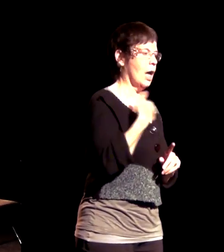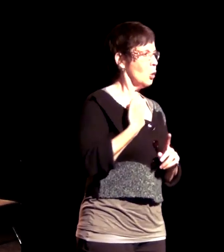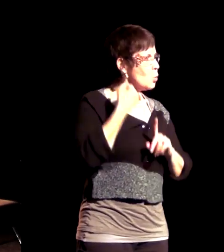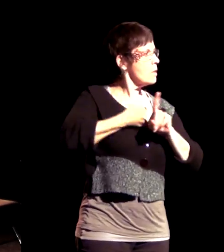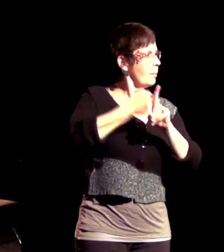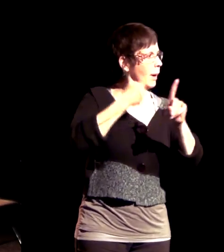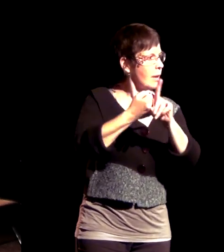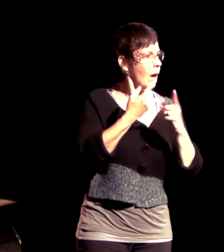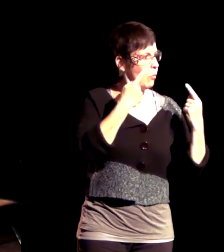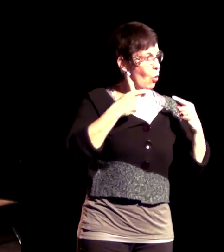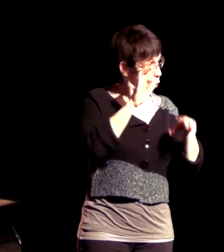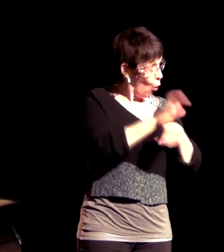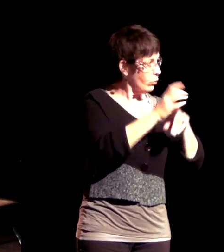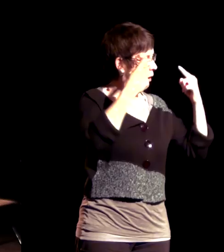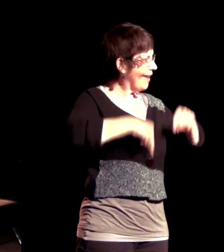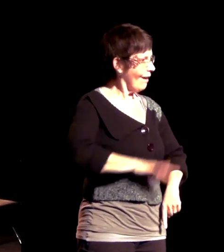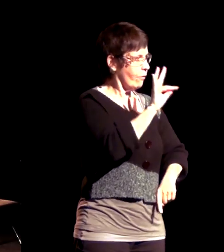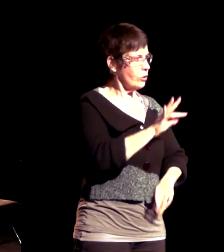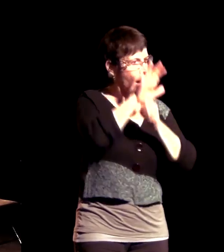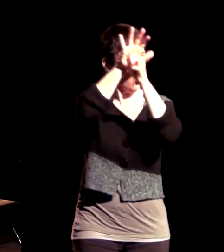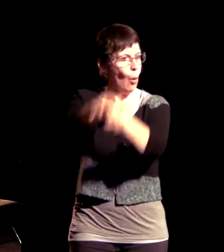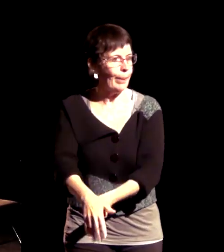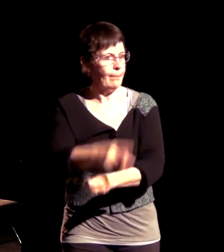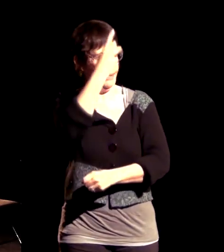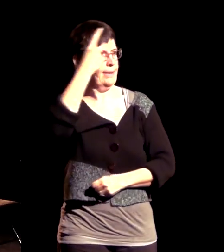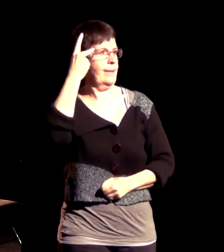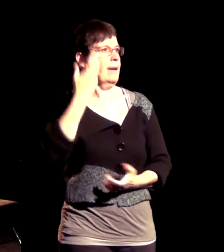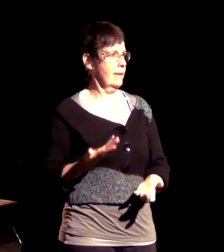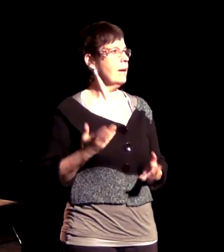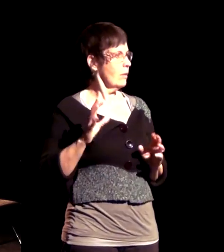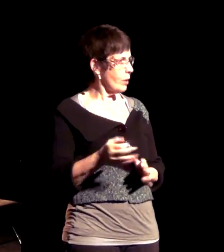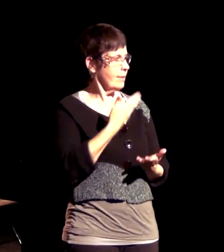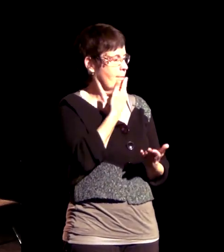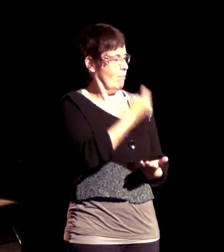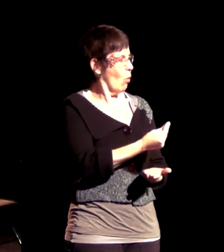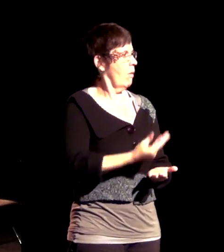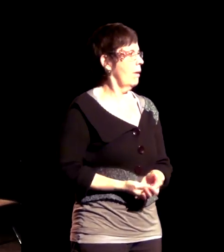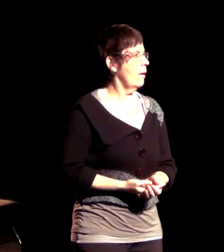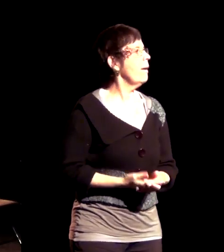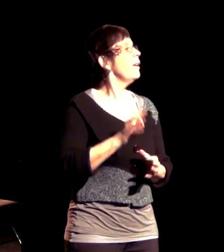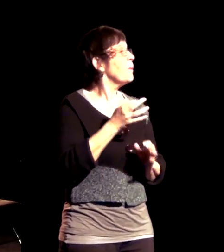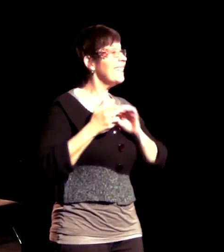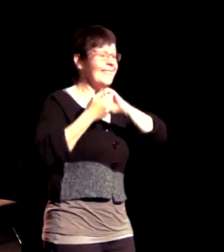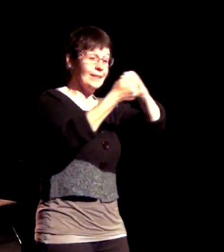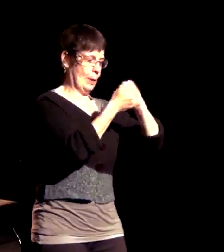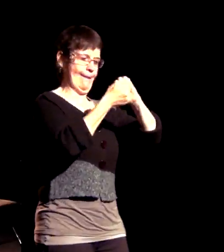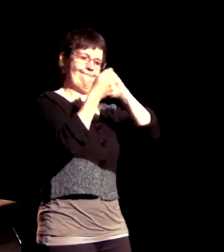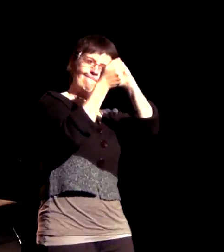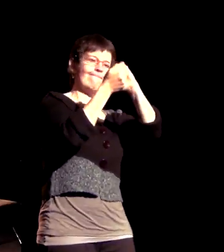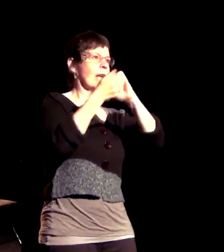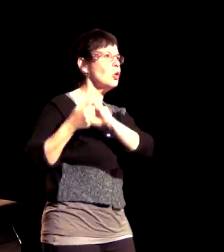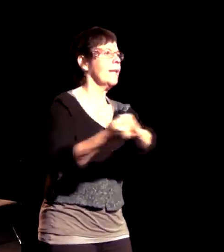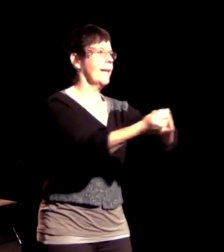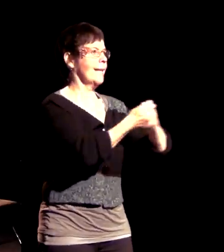Je comprends bien que dans le « nous sommes tous », et d'ailleurs c'est ce que moi je voulais porter, il y avait l'idée solidarité, nous faisons partie d'une même humanité, mais elle dit « fais